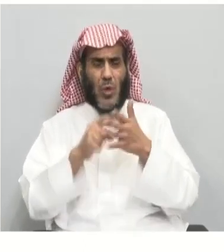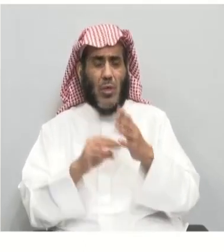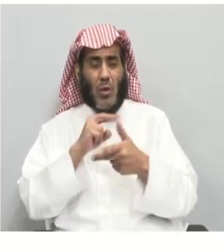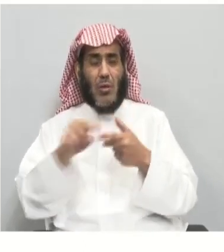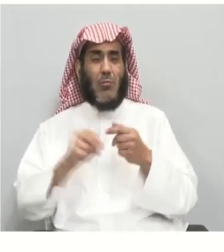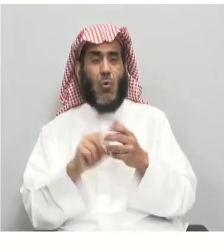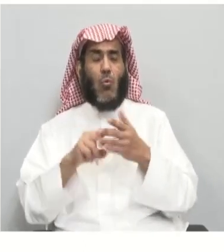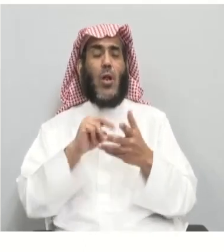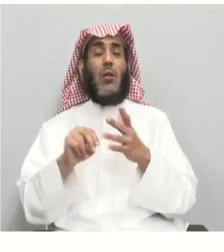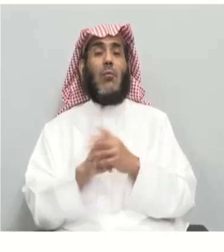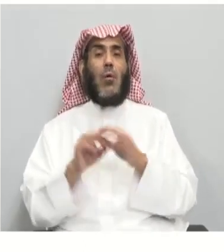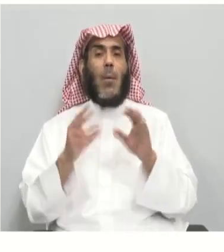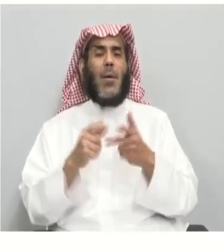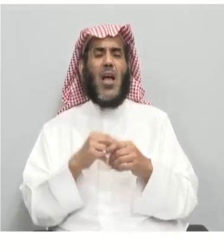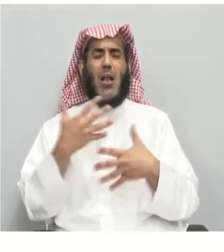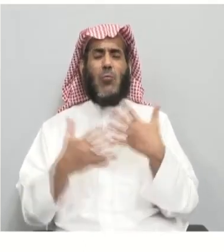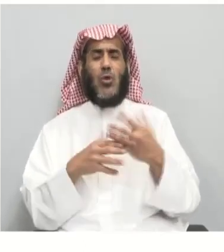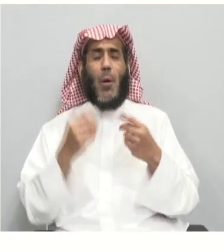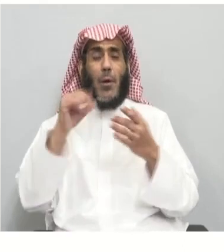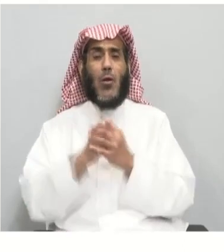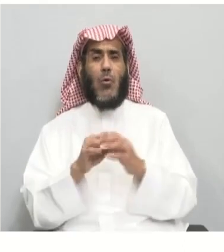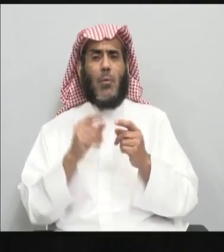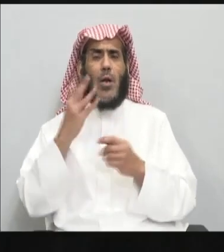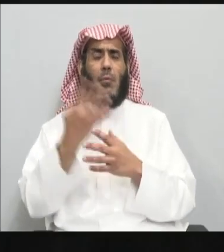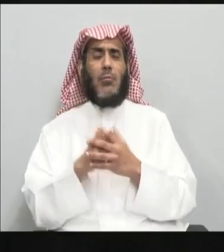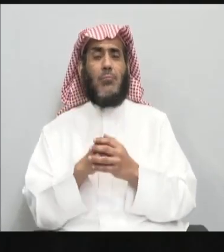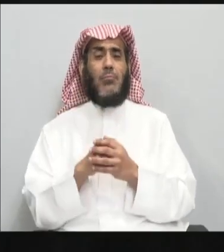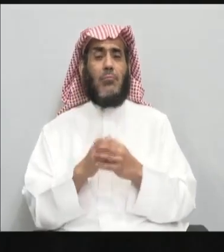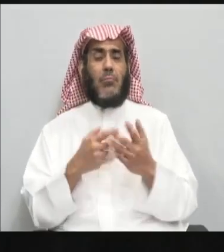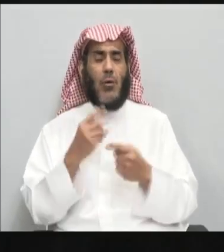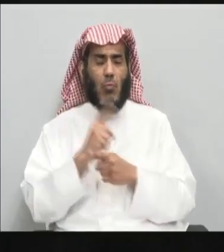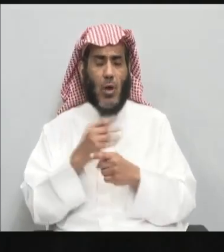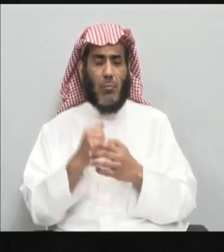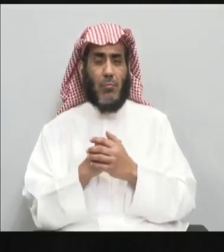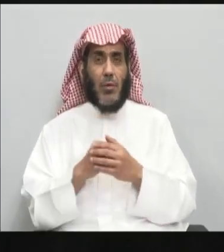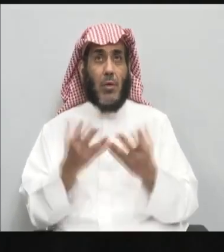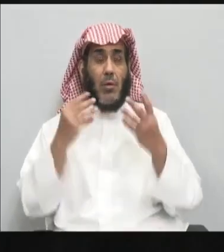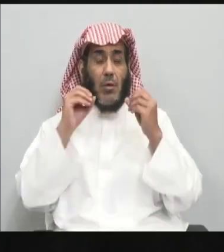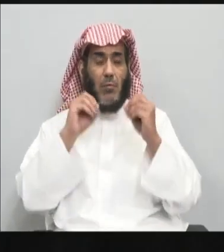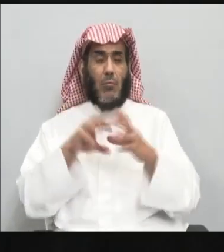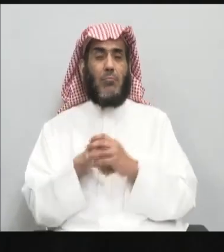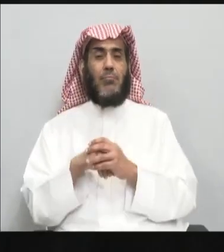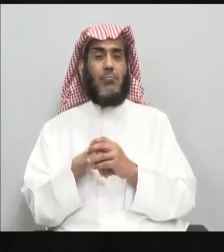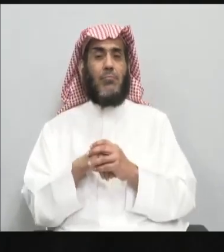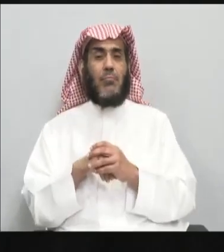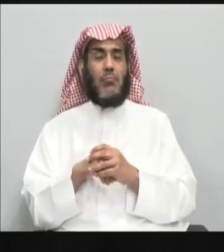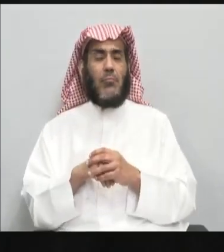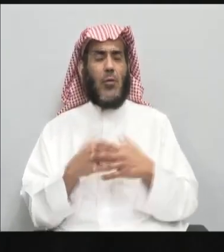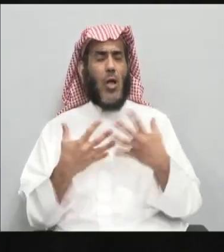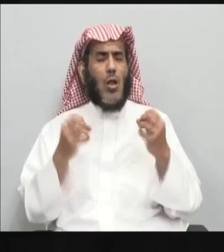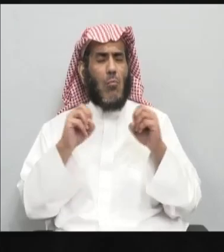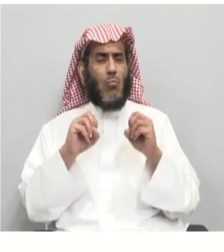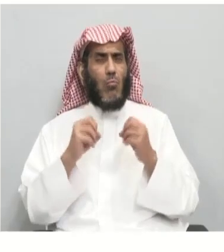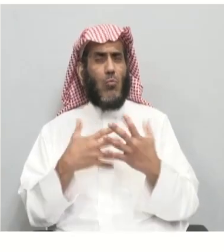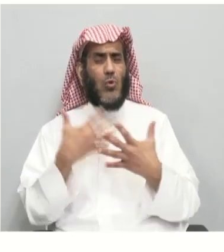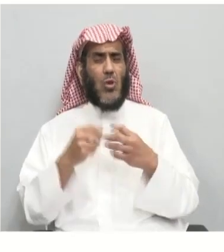الحل والحل ما هي المشكله برايكم يا رابع بارك الله فيكم المشكله